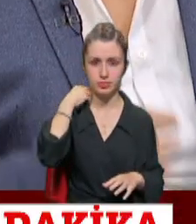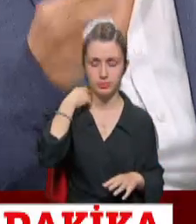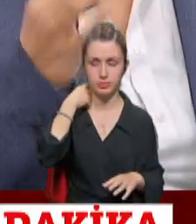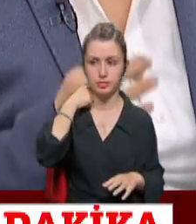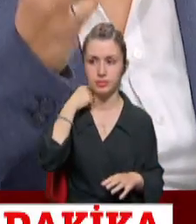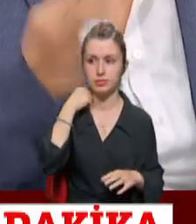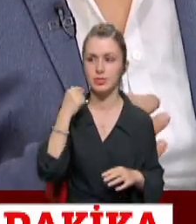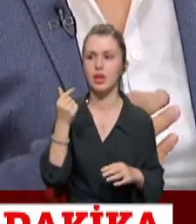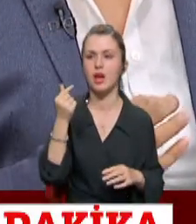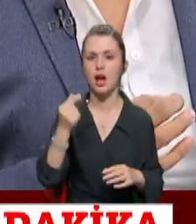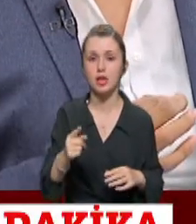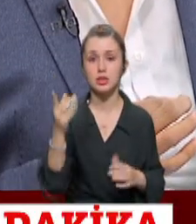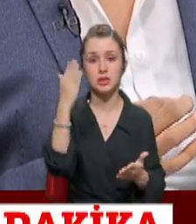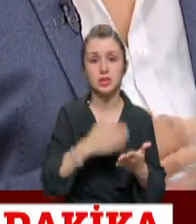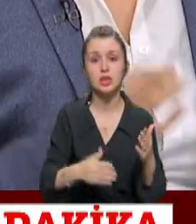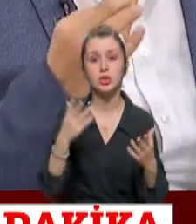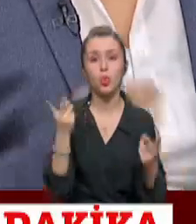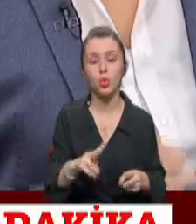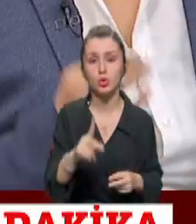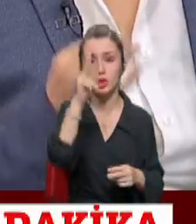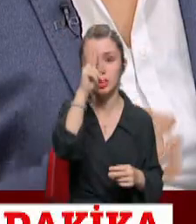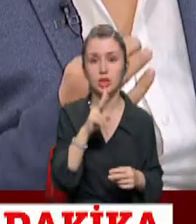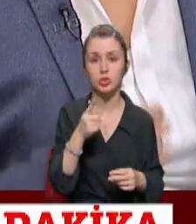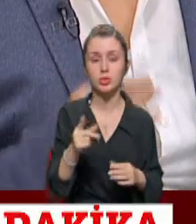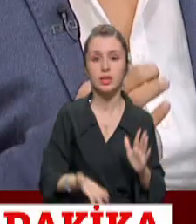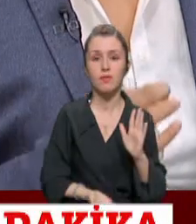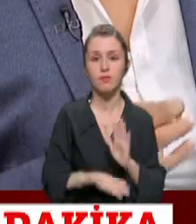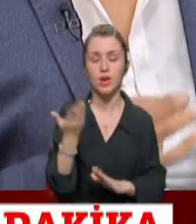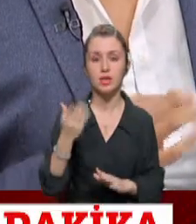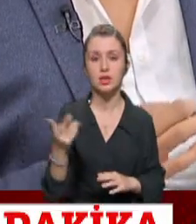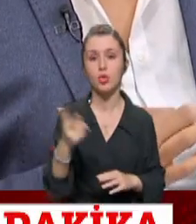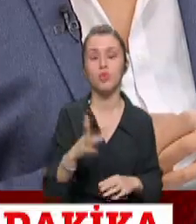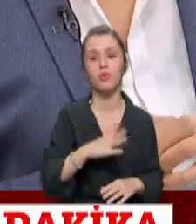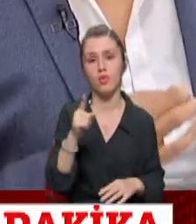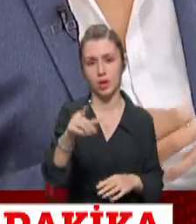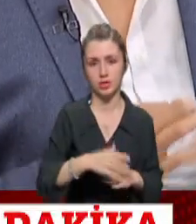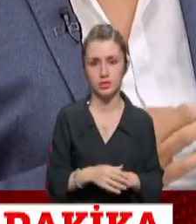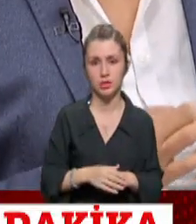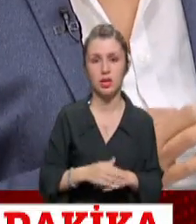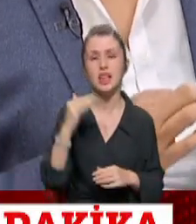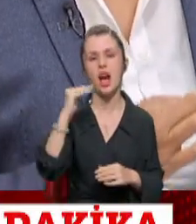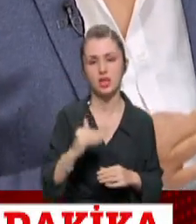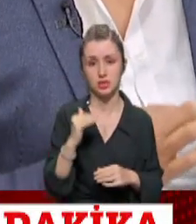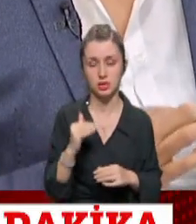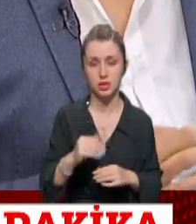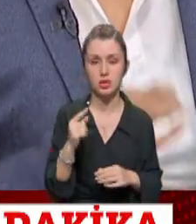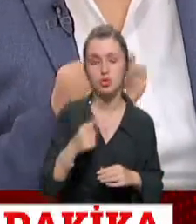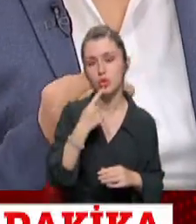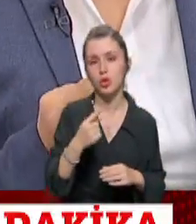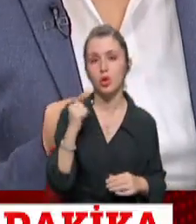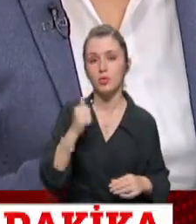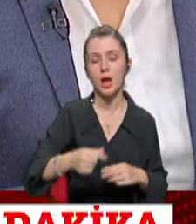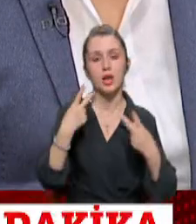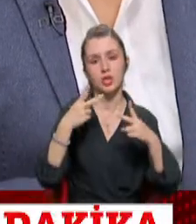Antakya merkez. Minimum yarısı öldü. 200 bine yakın minimum oradan ölüm 200. çıkacak. Minimum. Ben size söylüyorum. Yarın